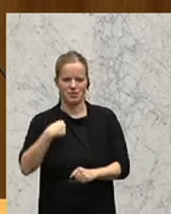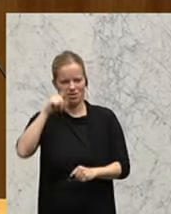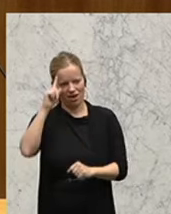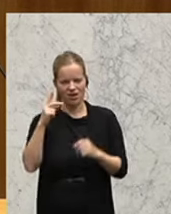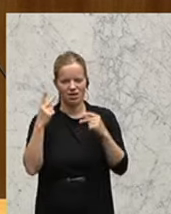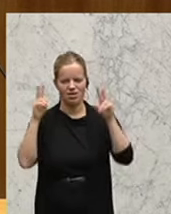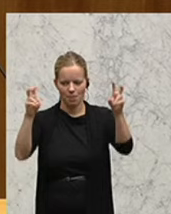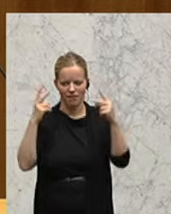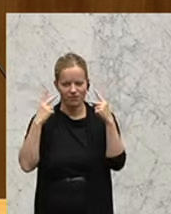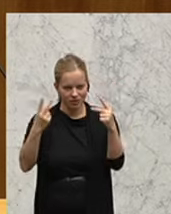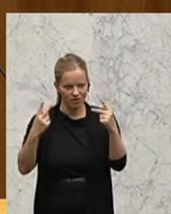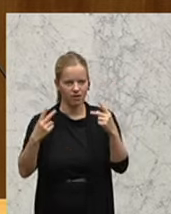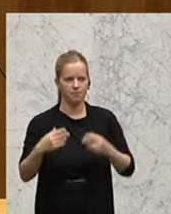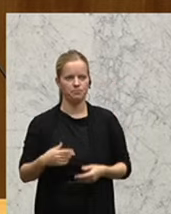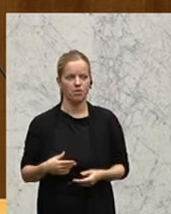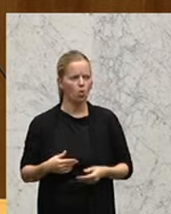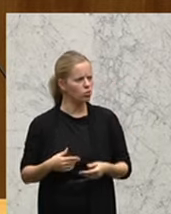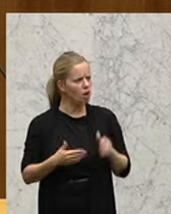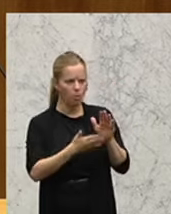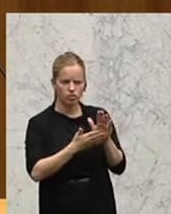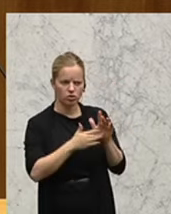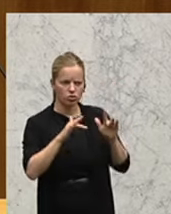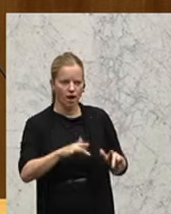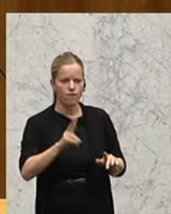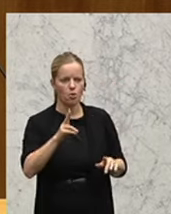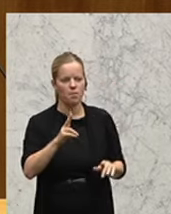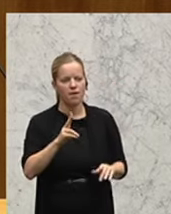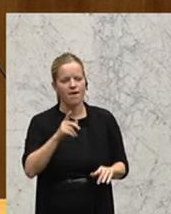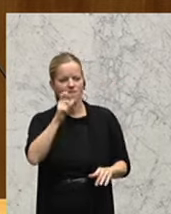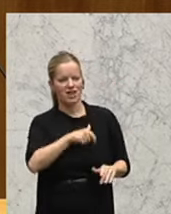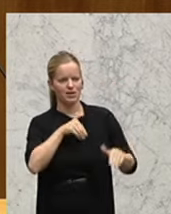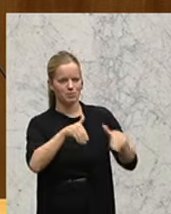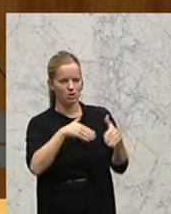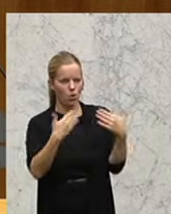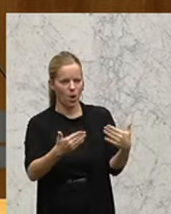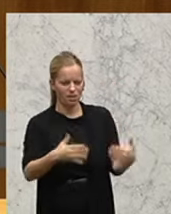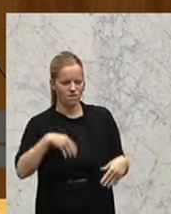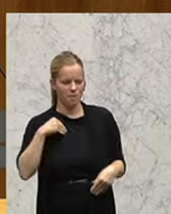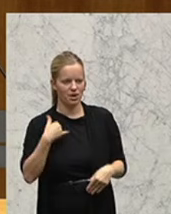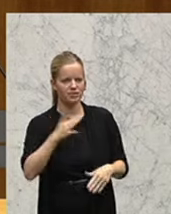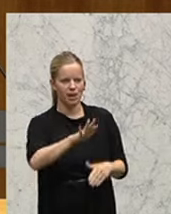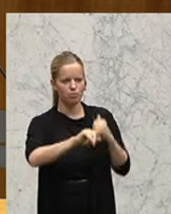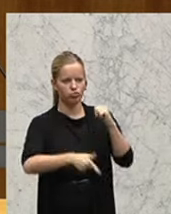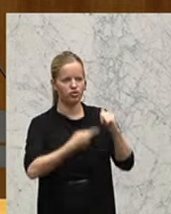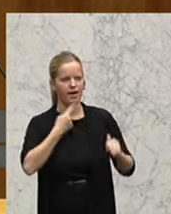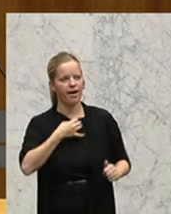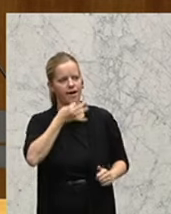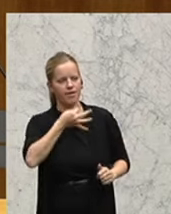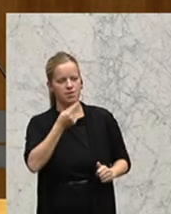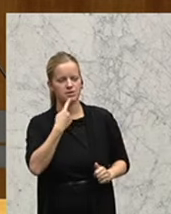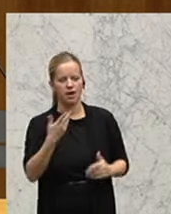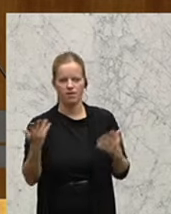bestätigt, weil der Herr Finanzminister heute in seiner Budgetrede auch gesagt hat, die wichtigen Brocken